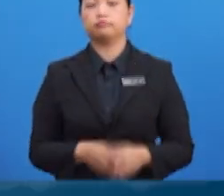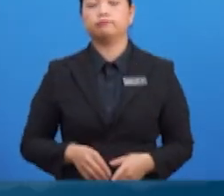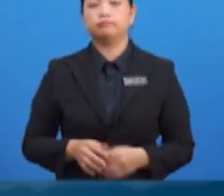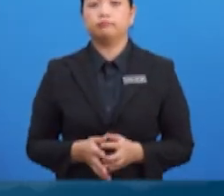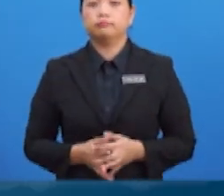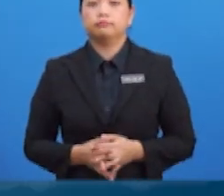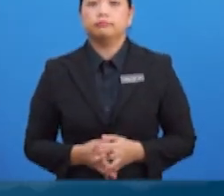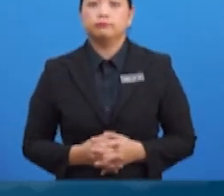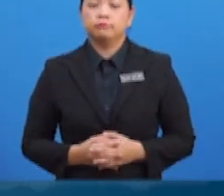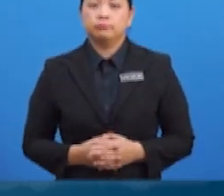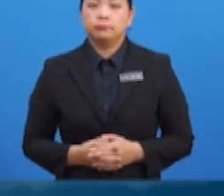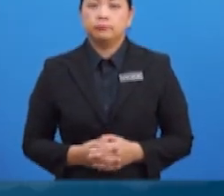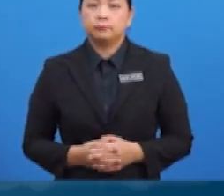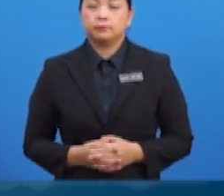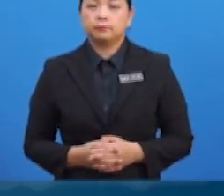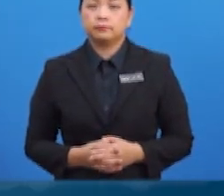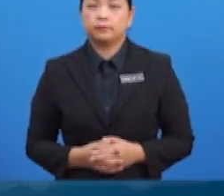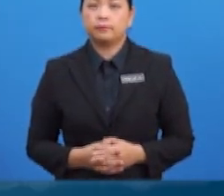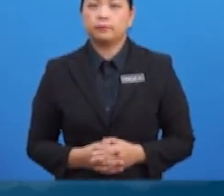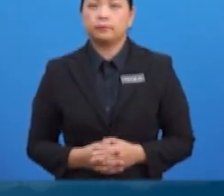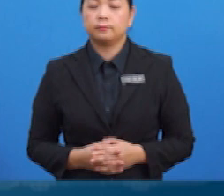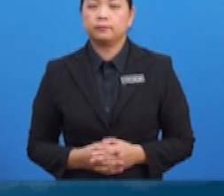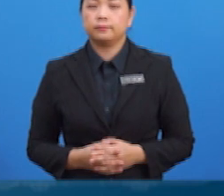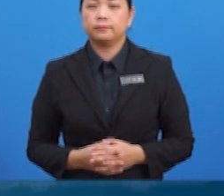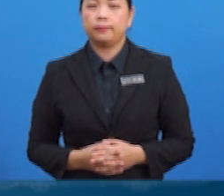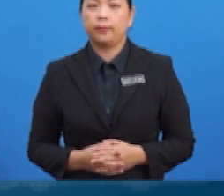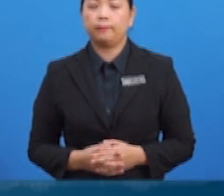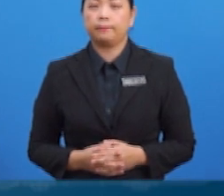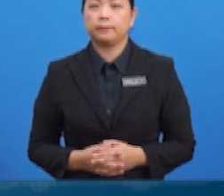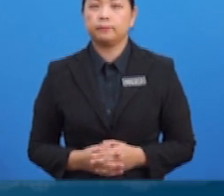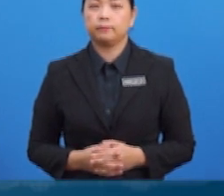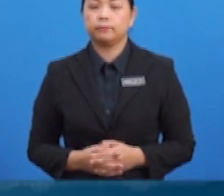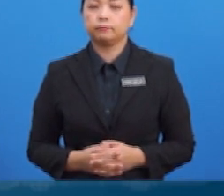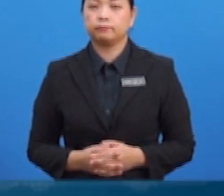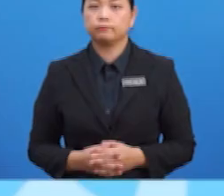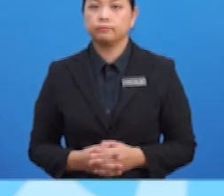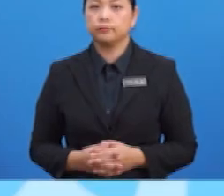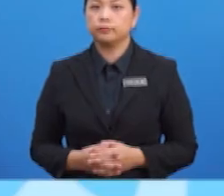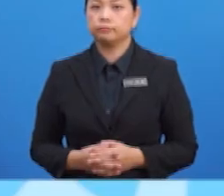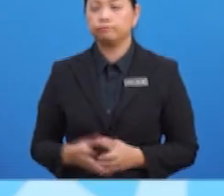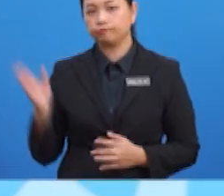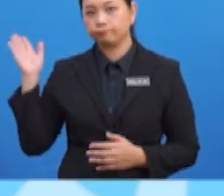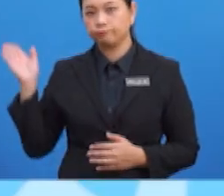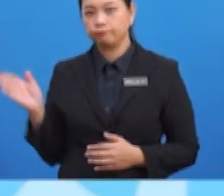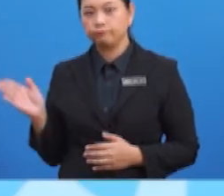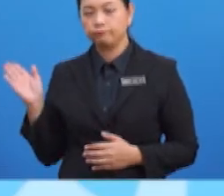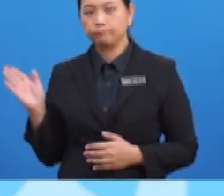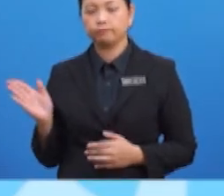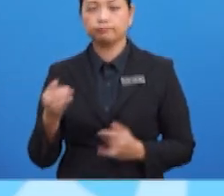Murid-murid, jenis sistem mekanikal yang terakhir adalah sistem hidrolik.